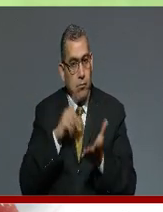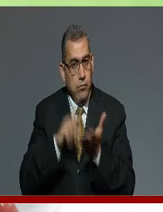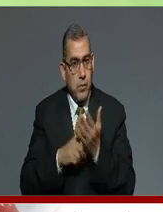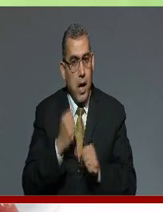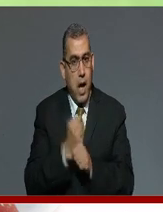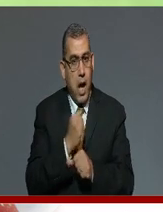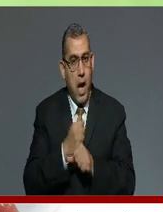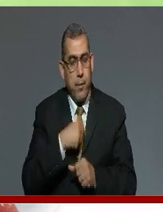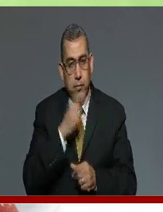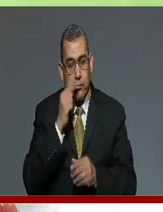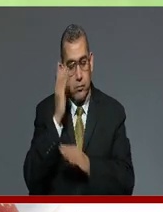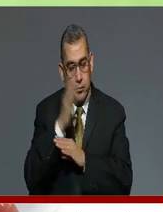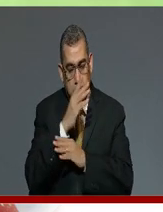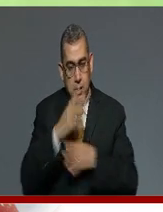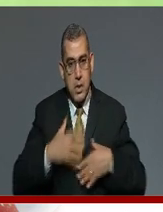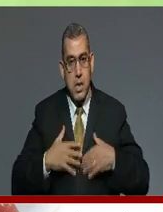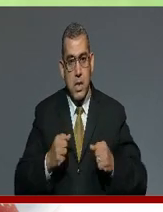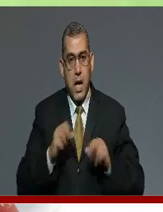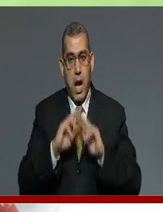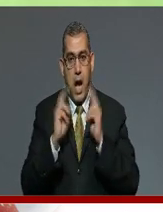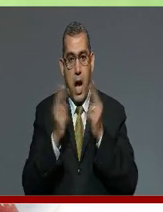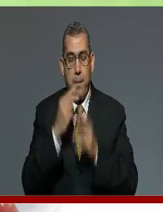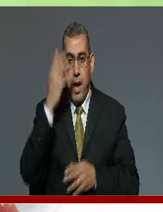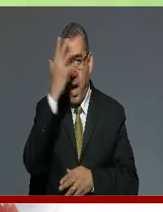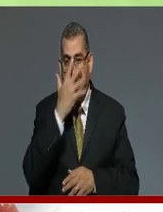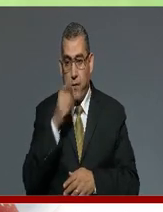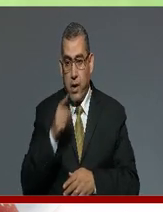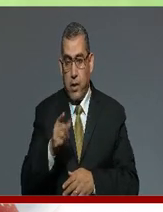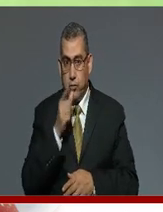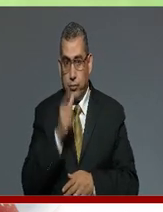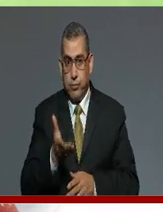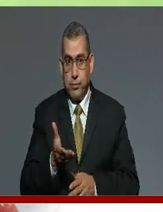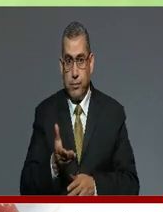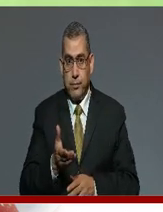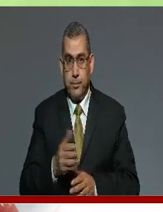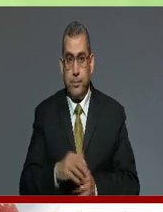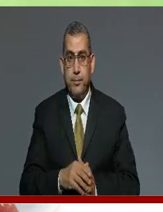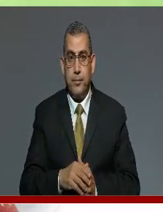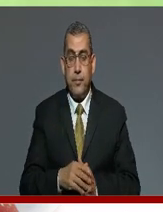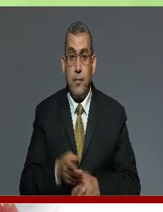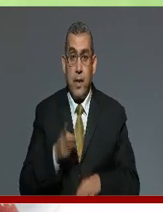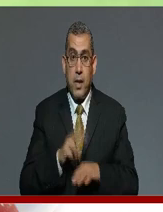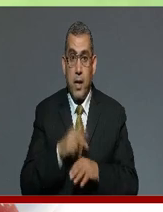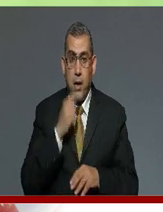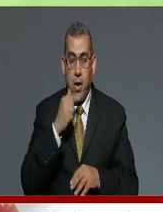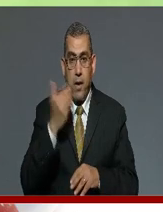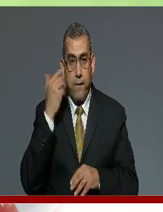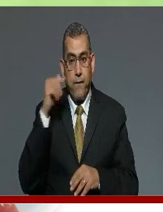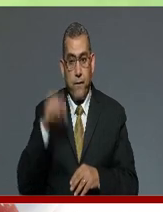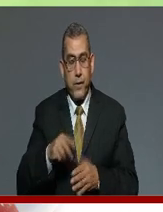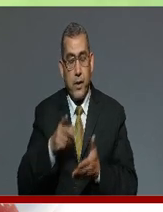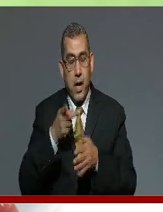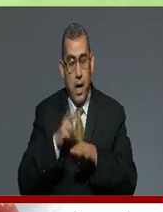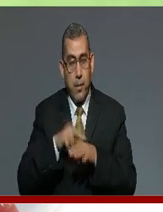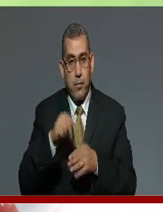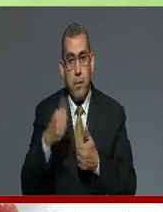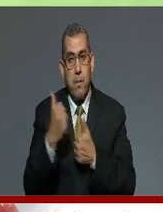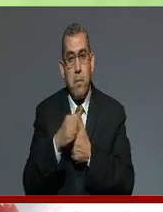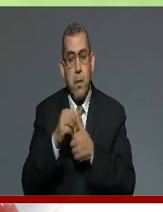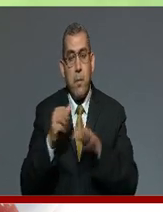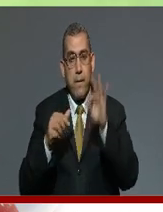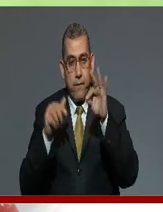اجنده الصحه العامه في افريقيا وبعد ذلك راينا ان لازال هناك شيئا ناقصا